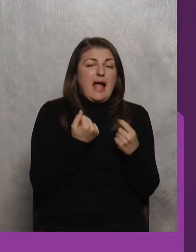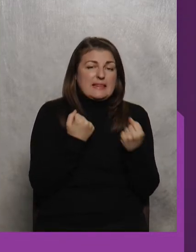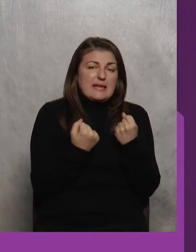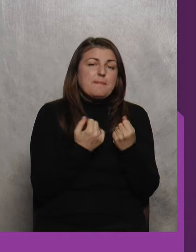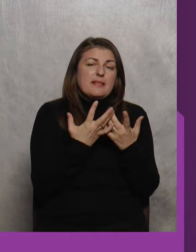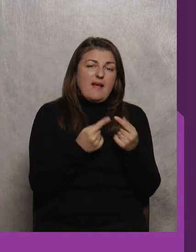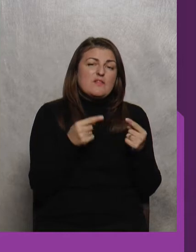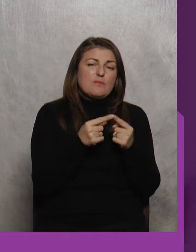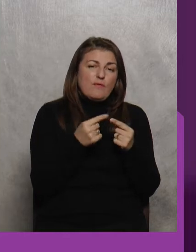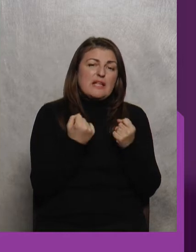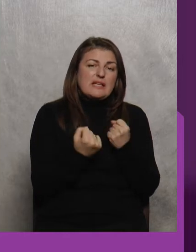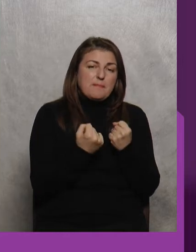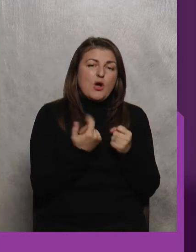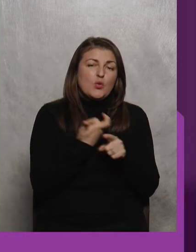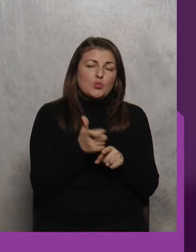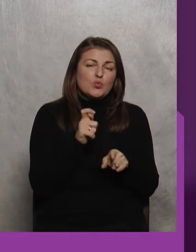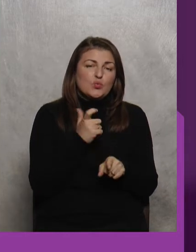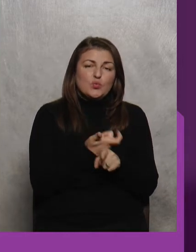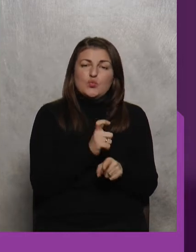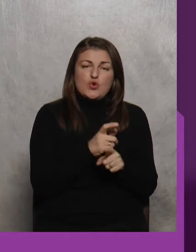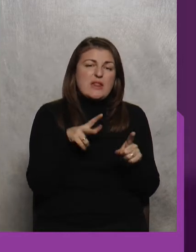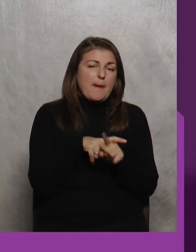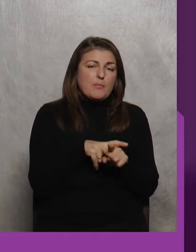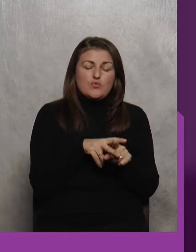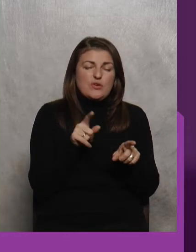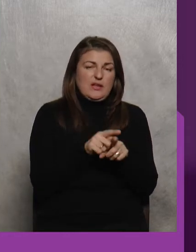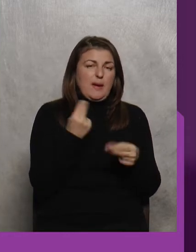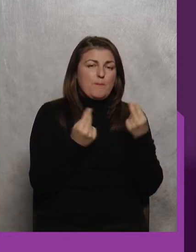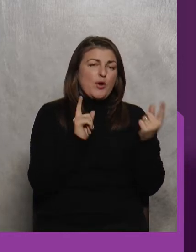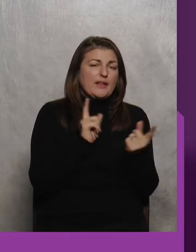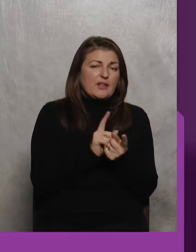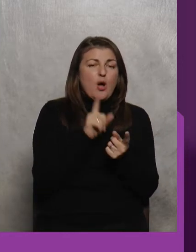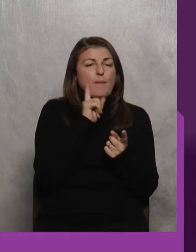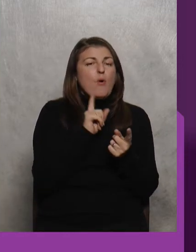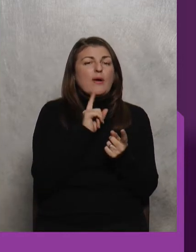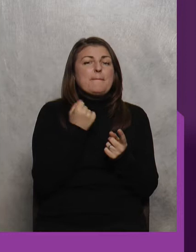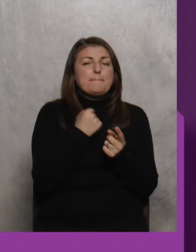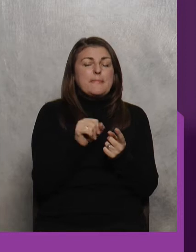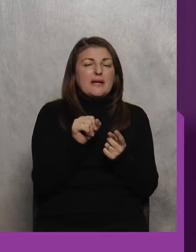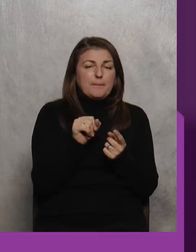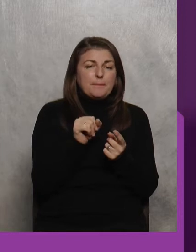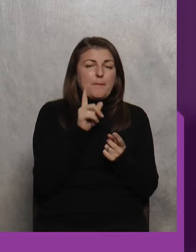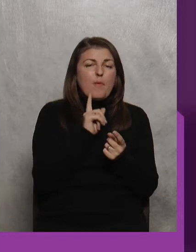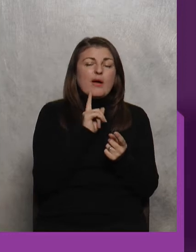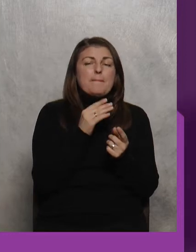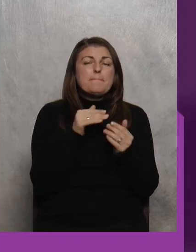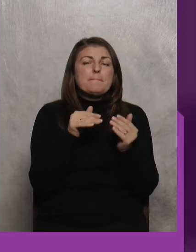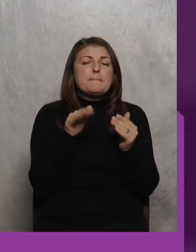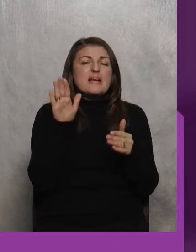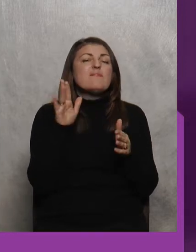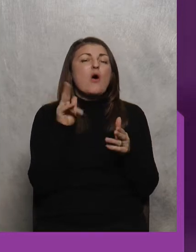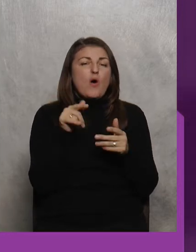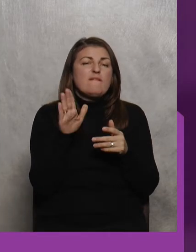да, відповідно. Дуже, дуже напружений поєдинок, поки перевага у